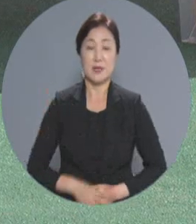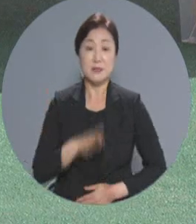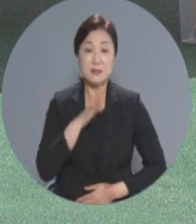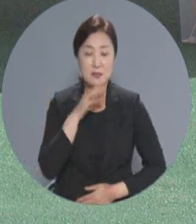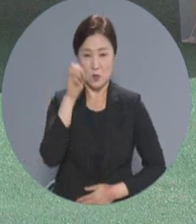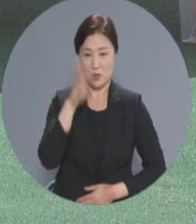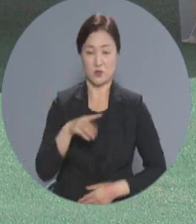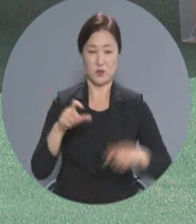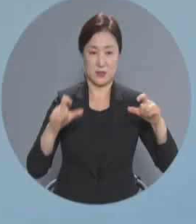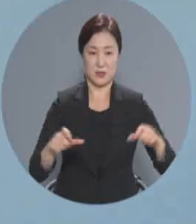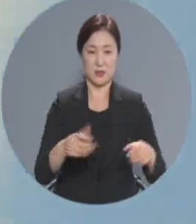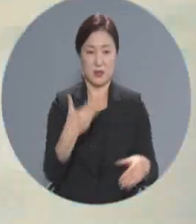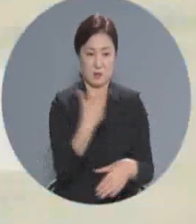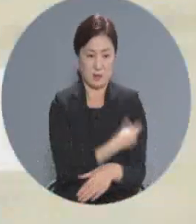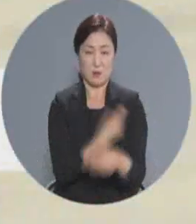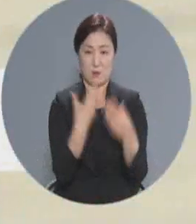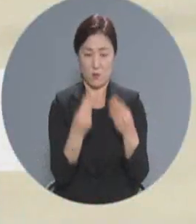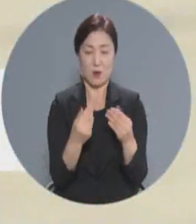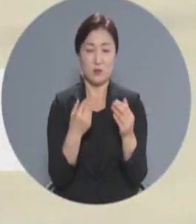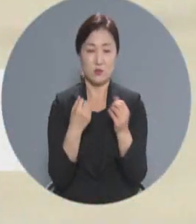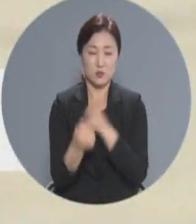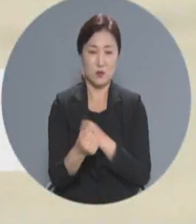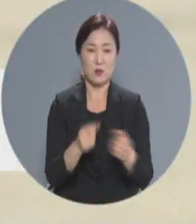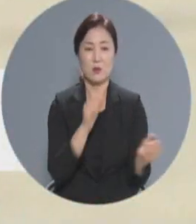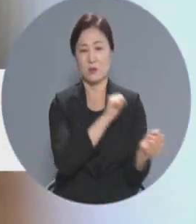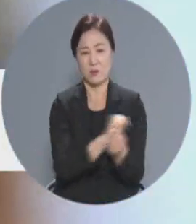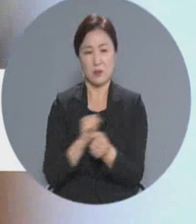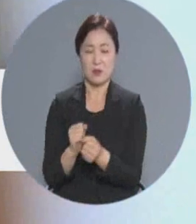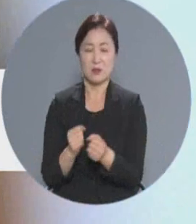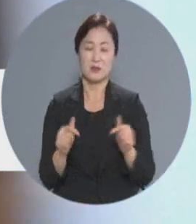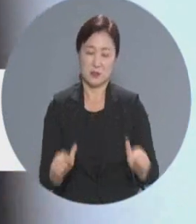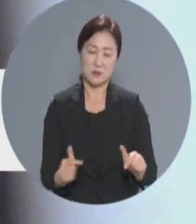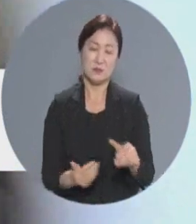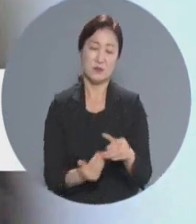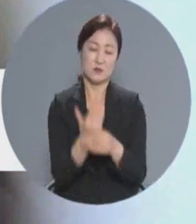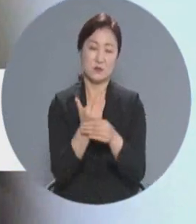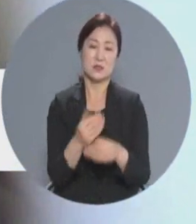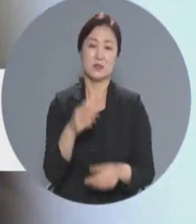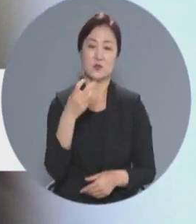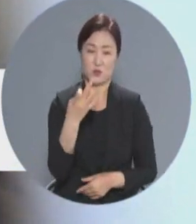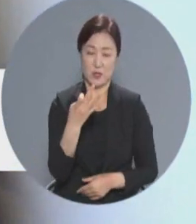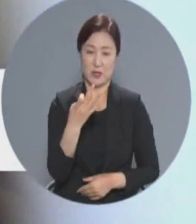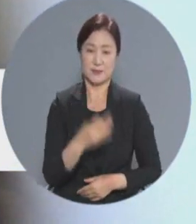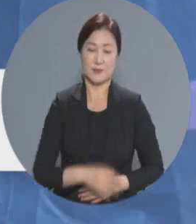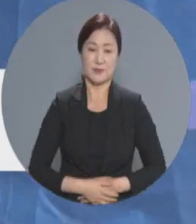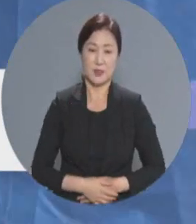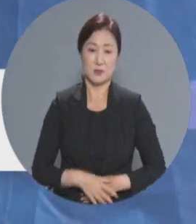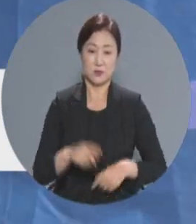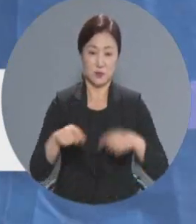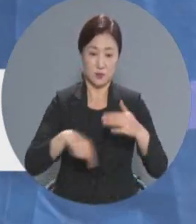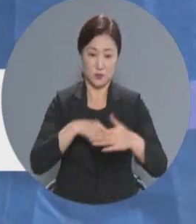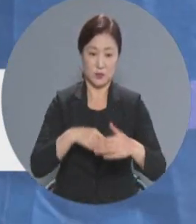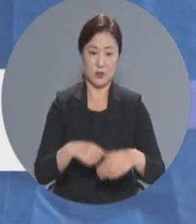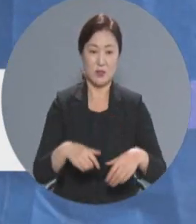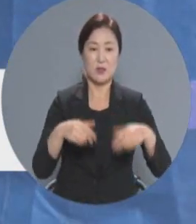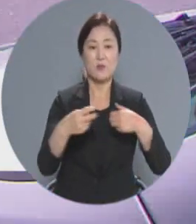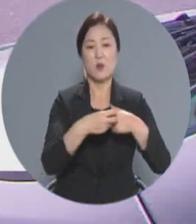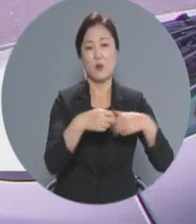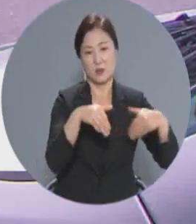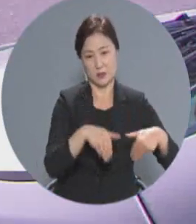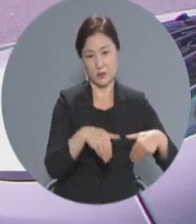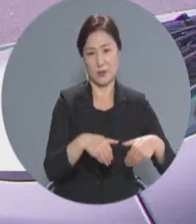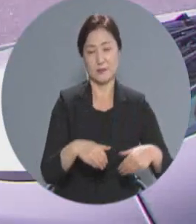광주에서는 백신 접종을 완료하고도 코로나에 감염된 사례가 지금까지 24건이었고 이 가운데 4명은 의료기관